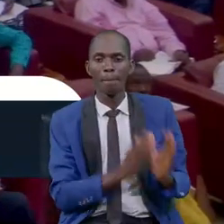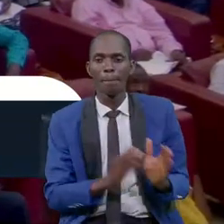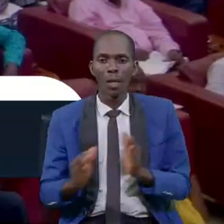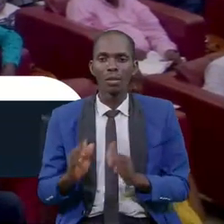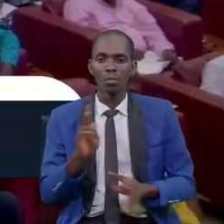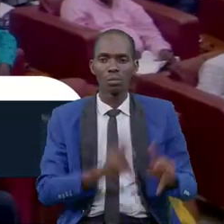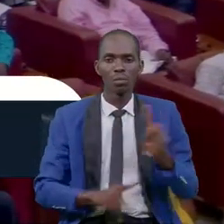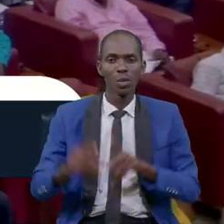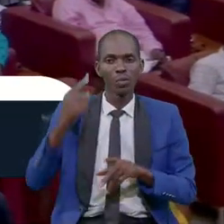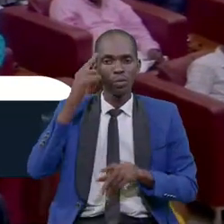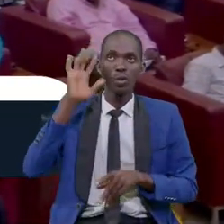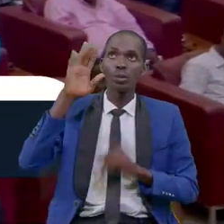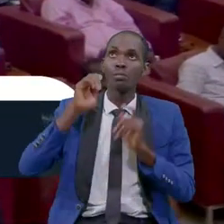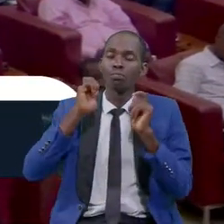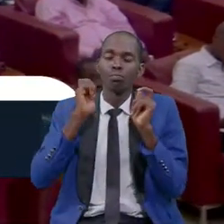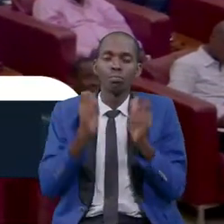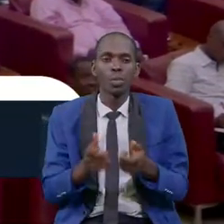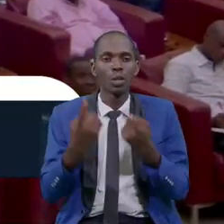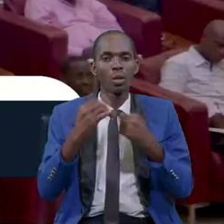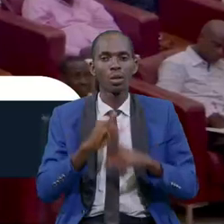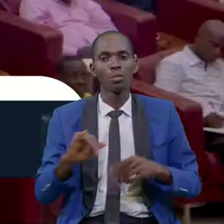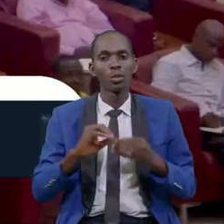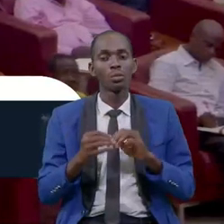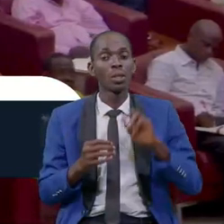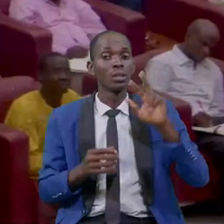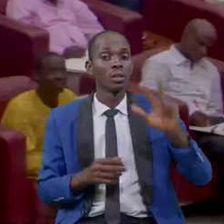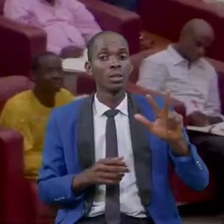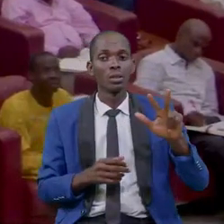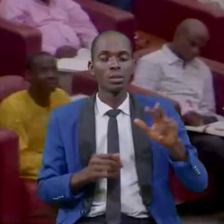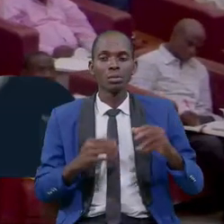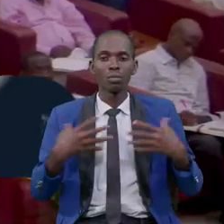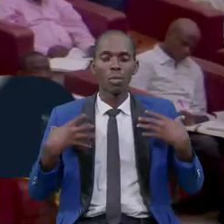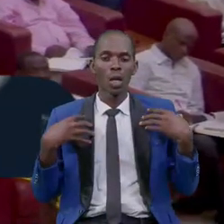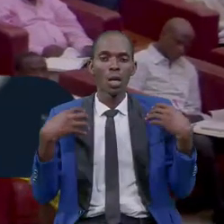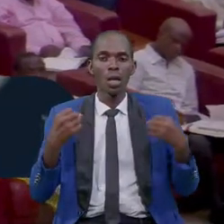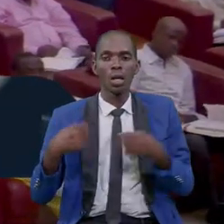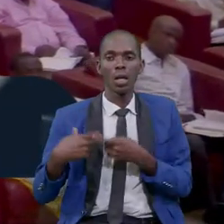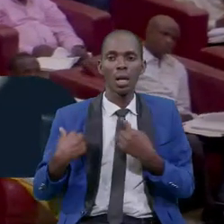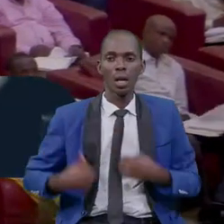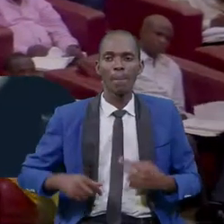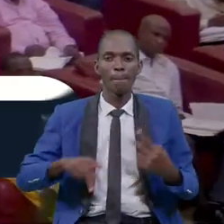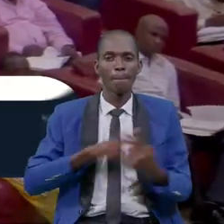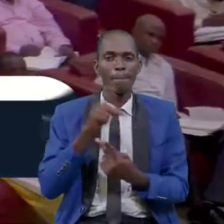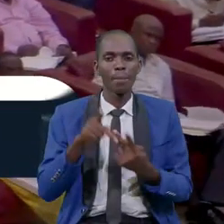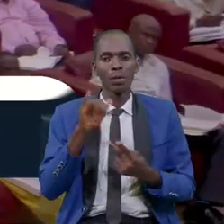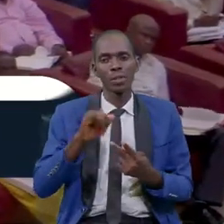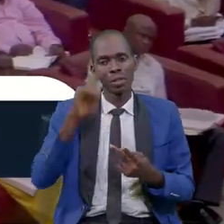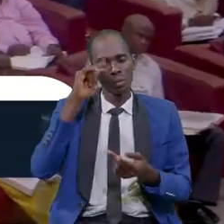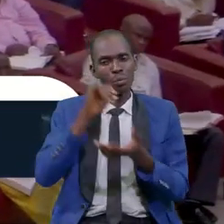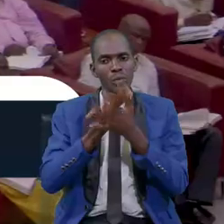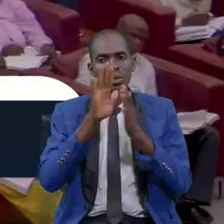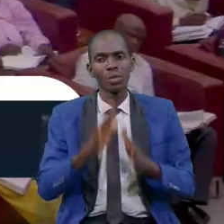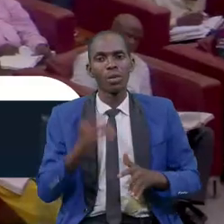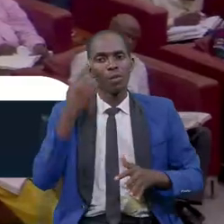préparant les sujets pour son avènement soudain. 3. Les cœurs courageux perfectionnant les sujets pour